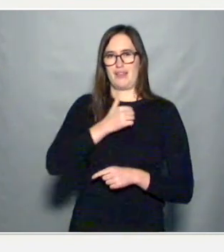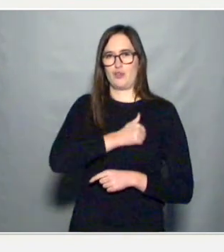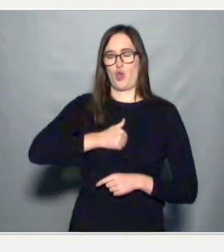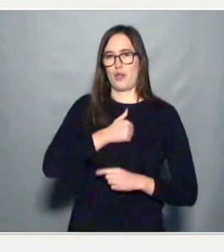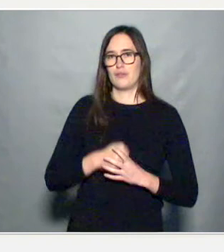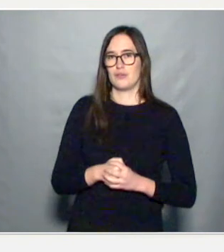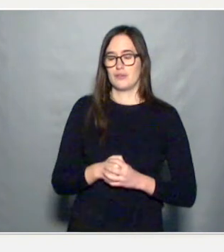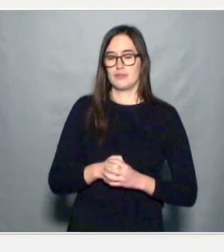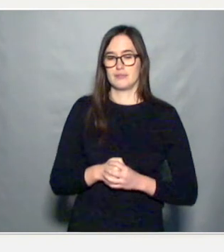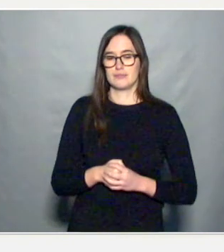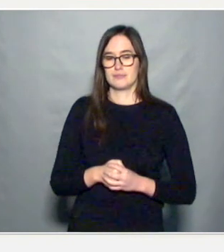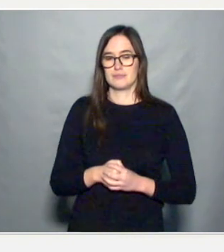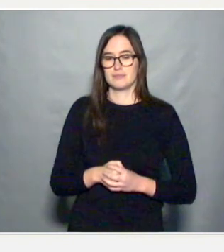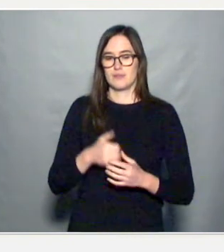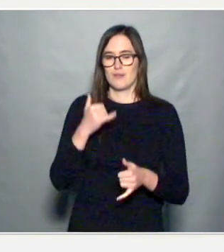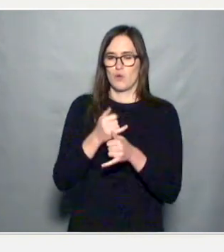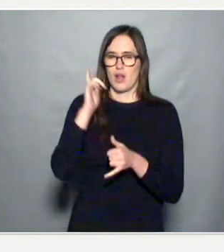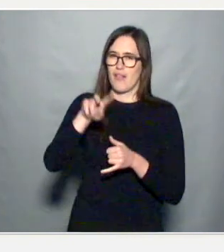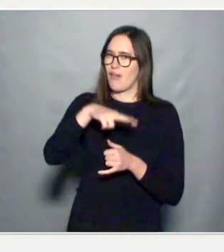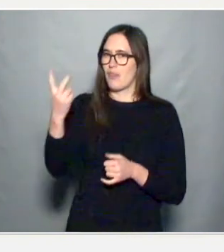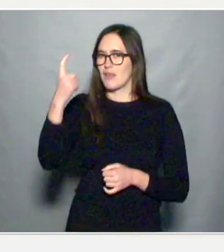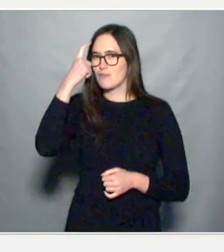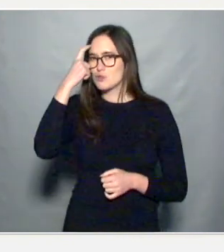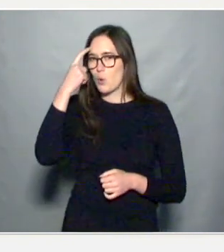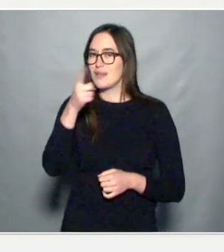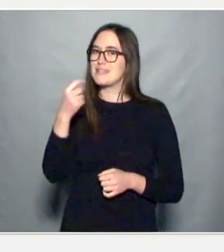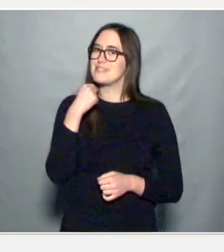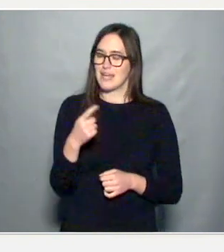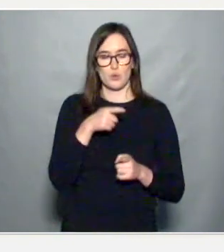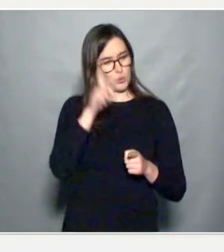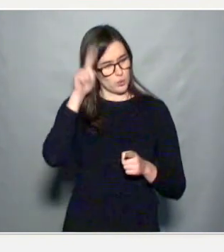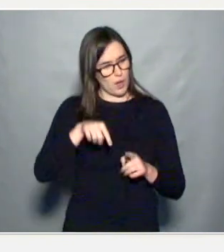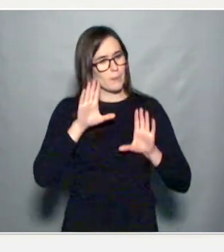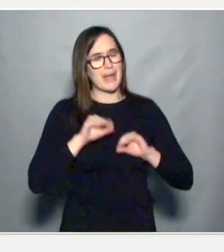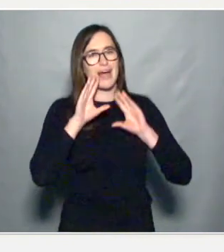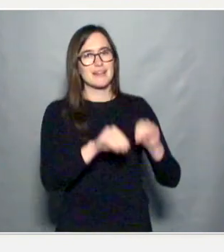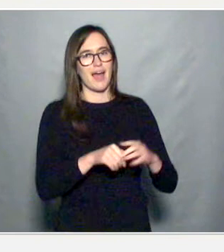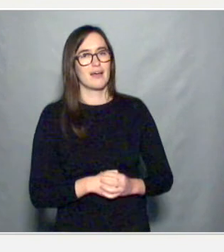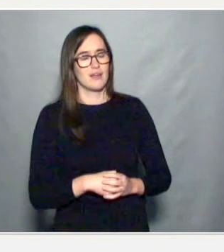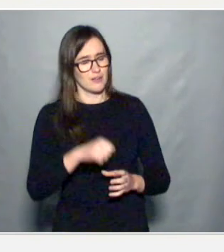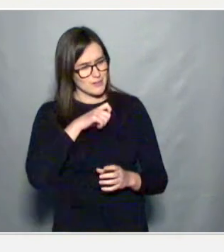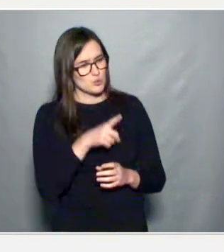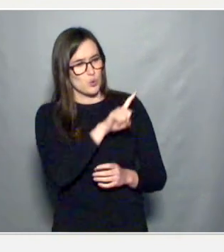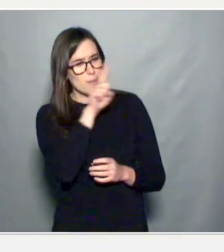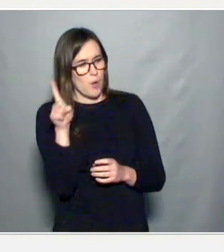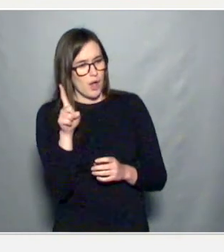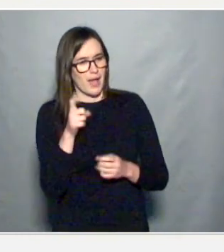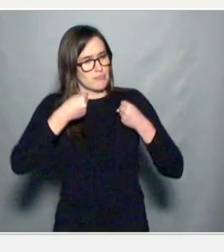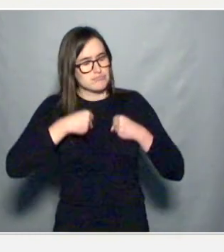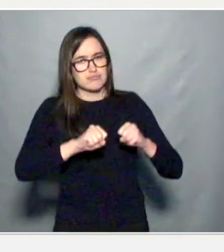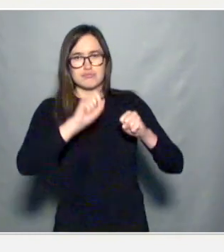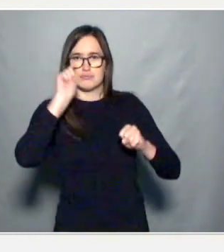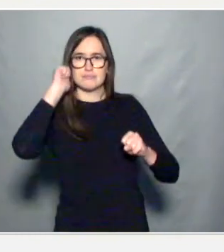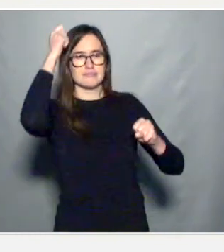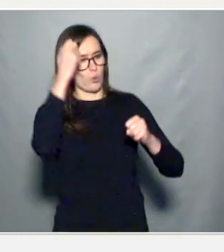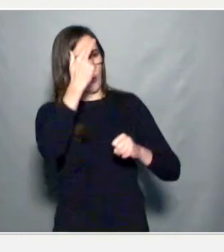någonsin förstå? De säger, du kan bättre än så. Om du bara lägger manken till